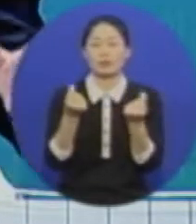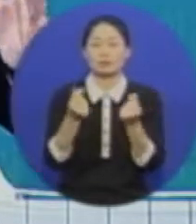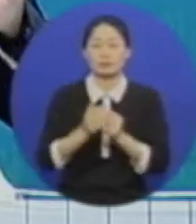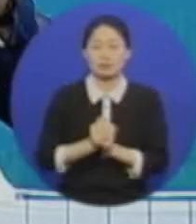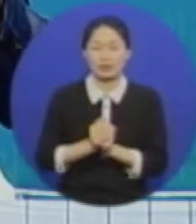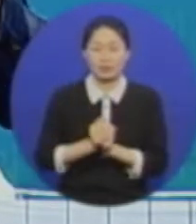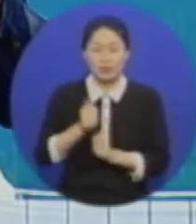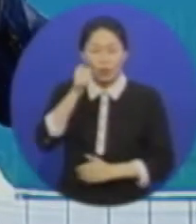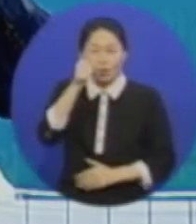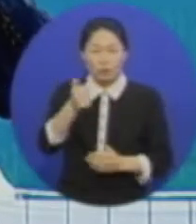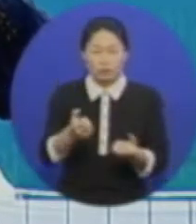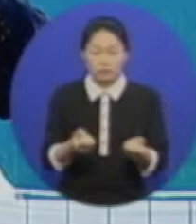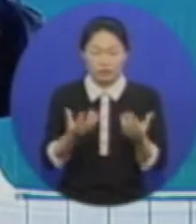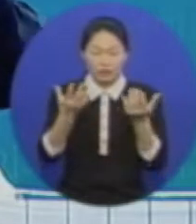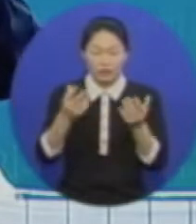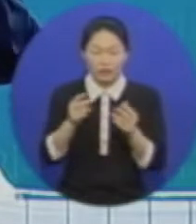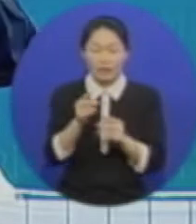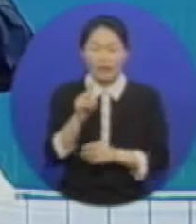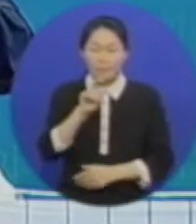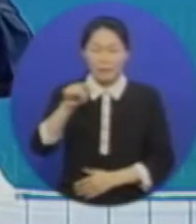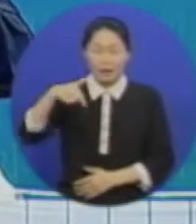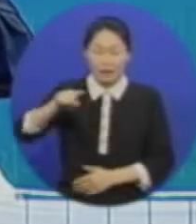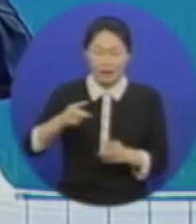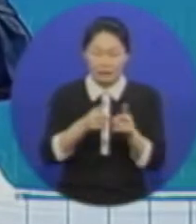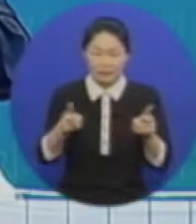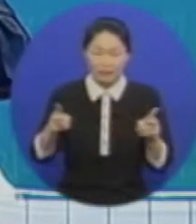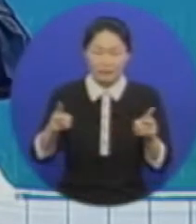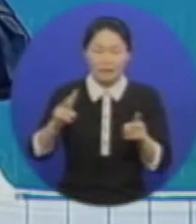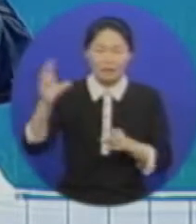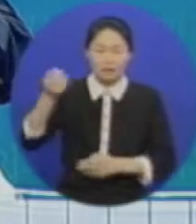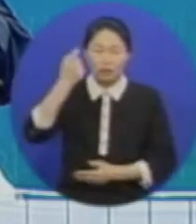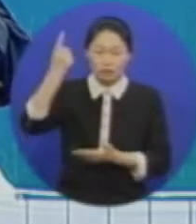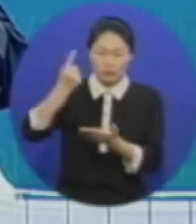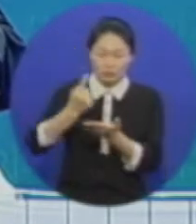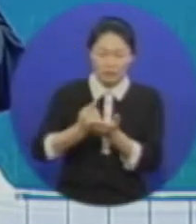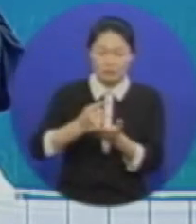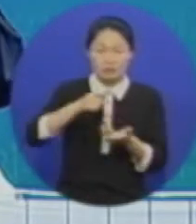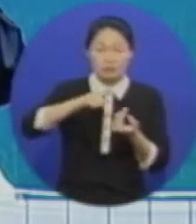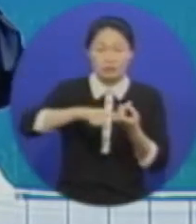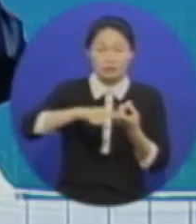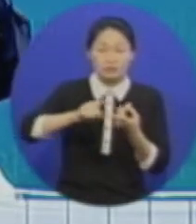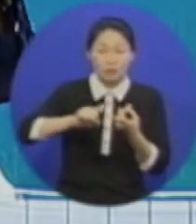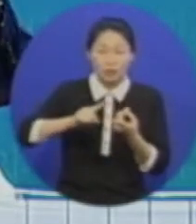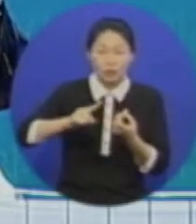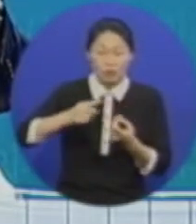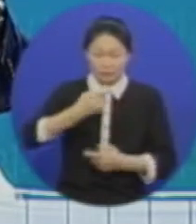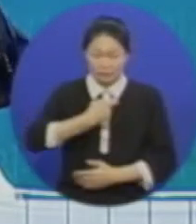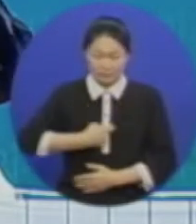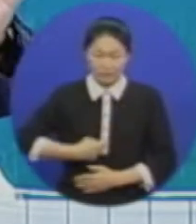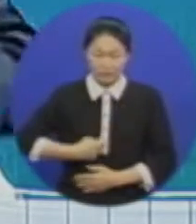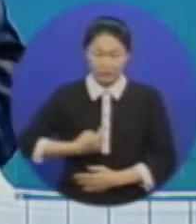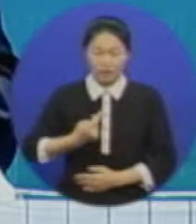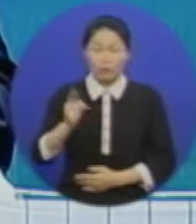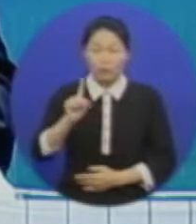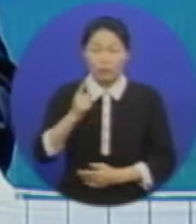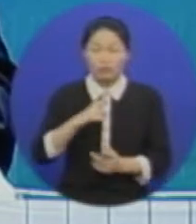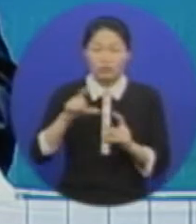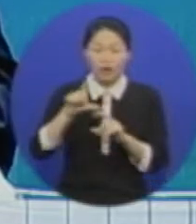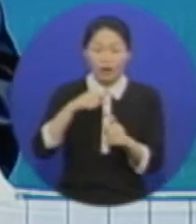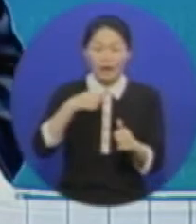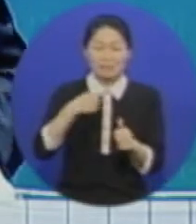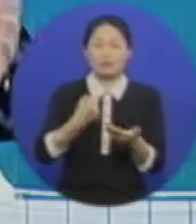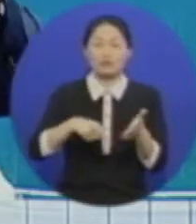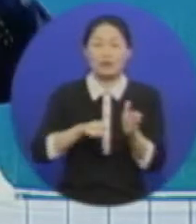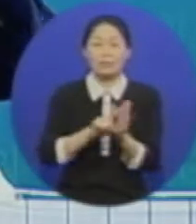오순절에 마가 다락방에 성령이 마신 것은 제자들에게 뭘 더 가르치 시려 고 하신 게 아니고